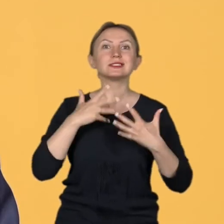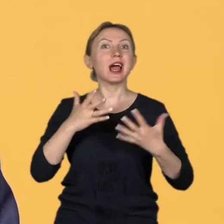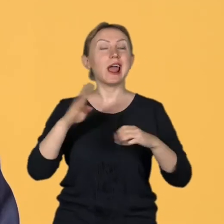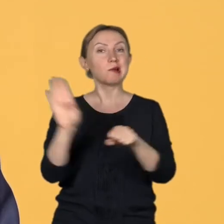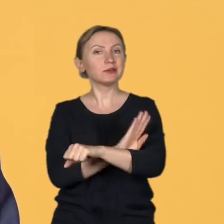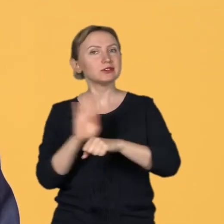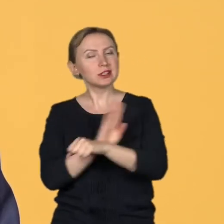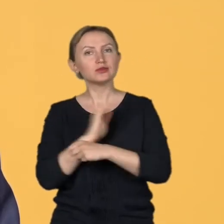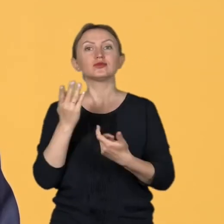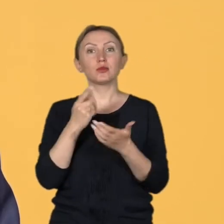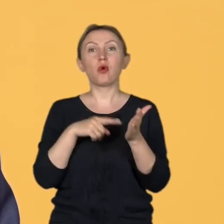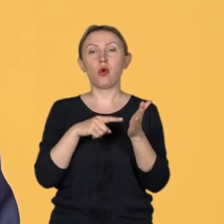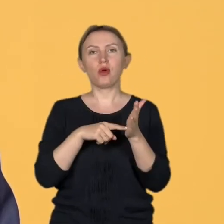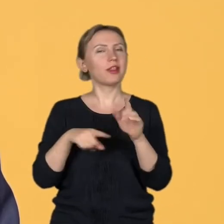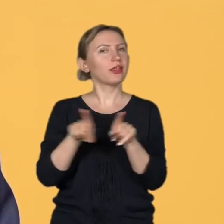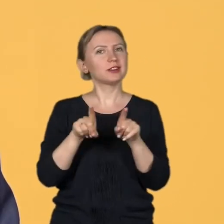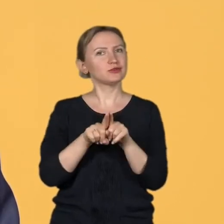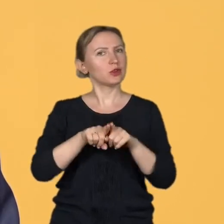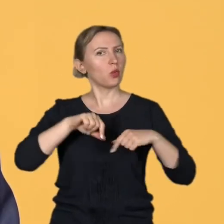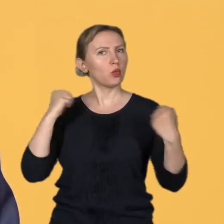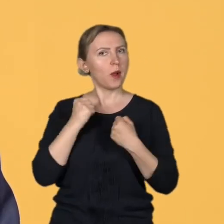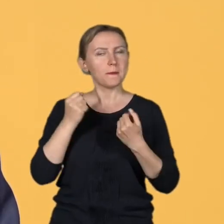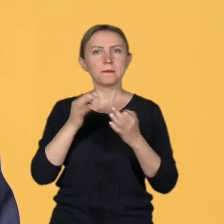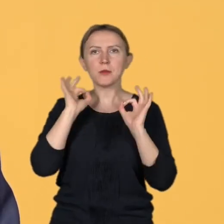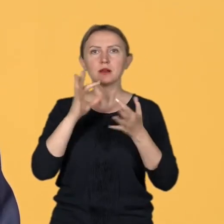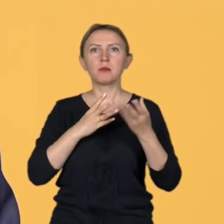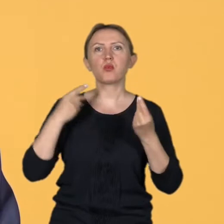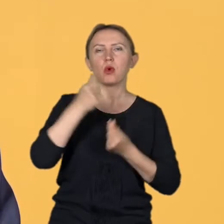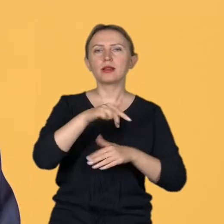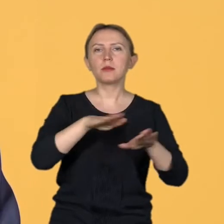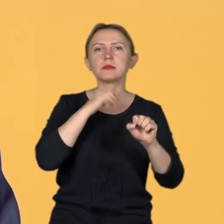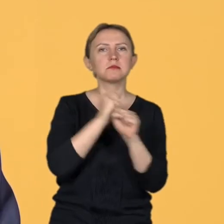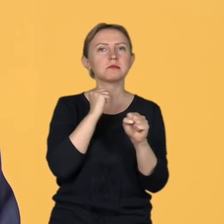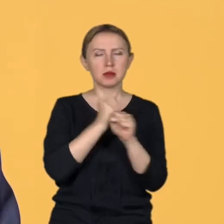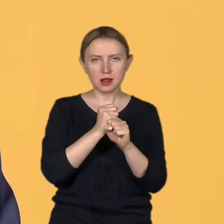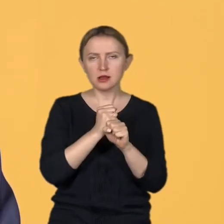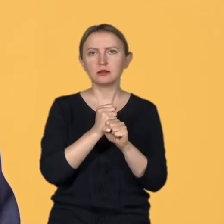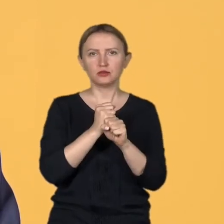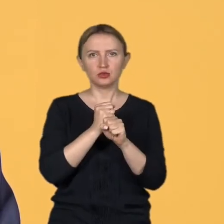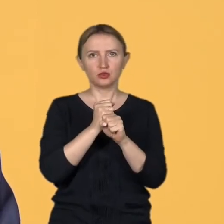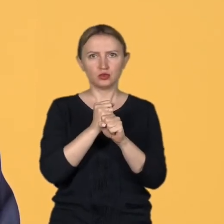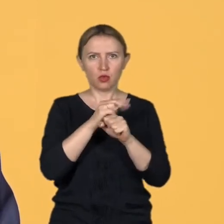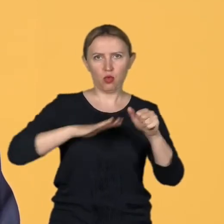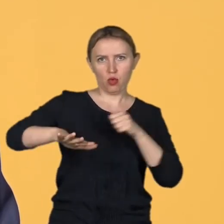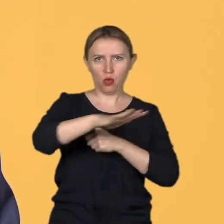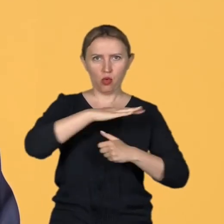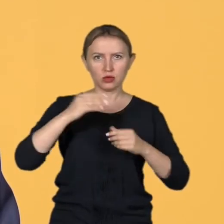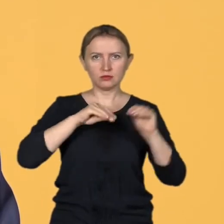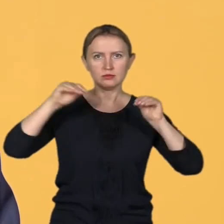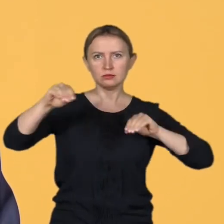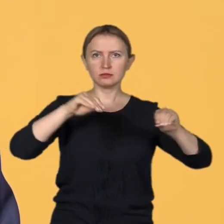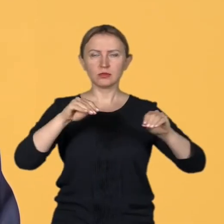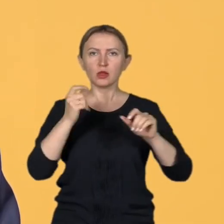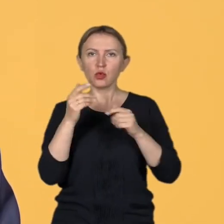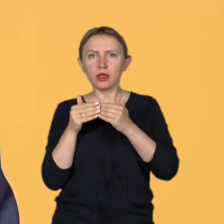tego, żeby lokował również te wysoko płatne miejsca pracy w takiej okolicy, nieco